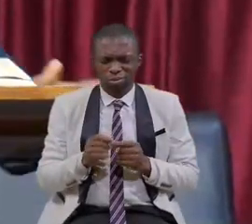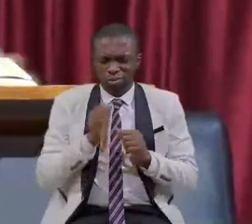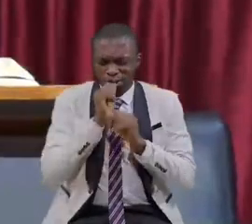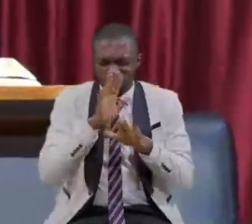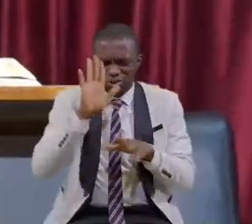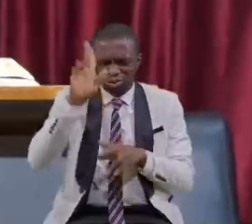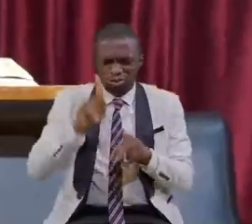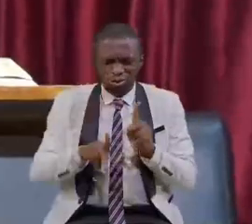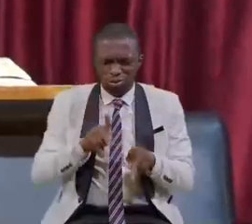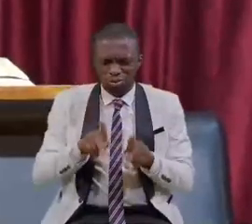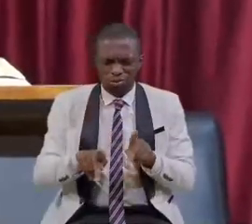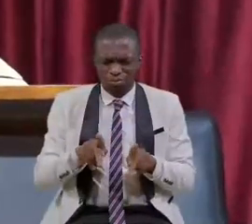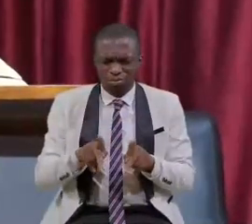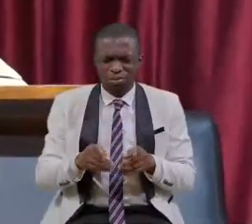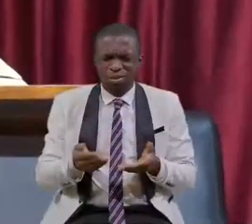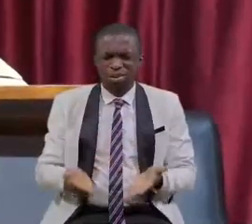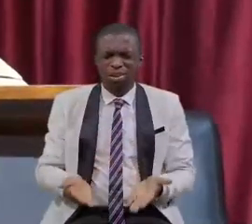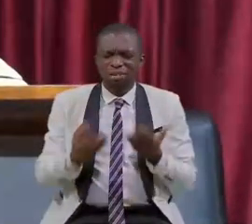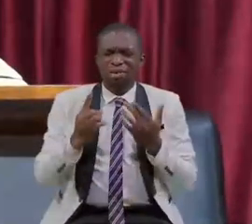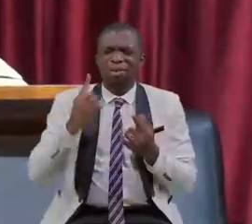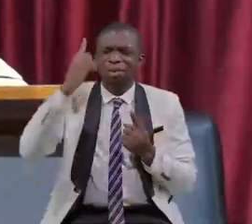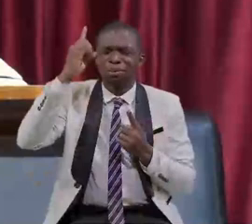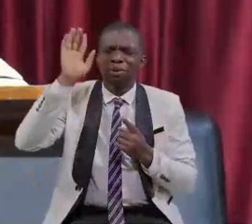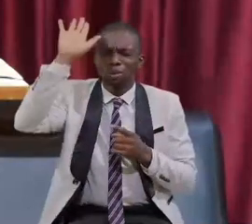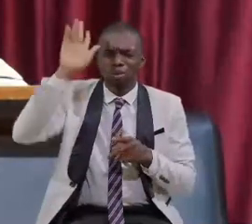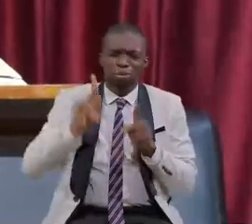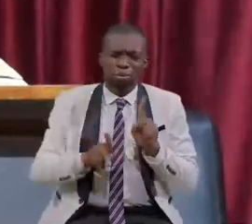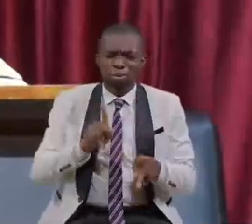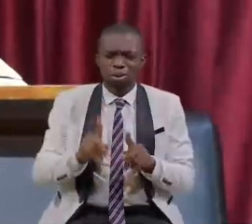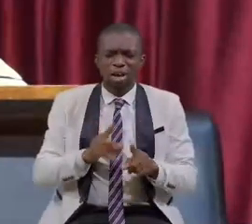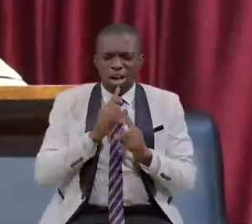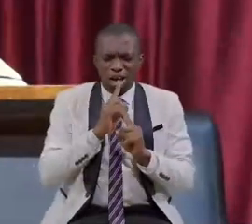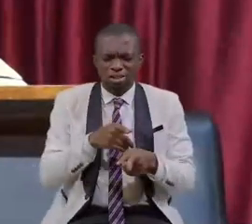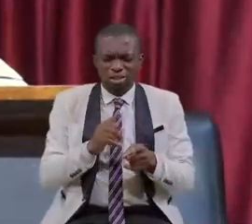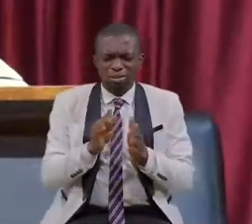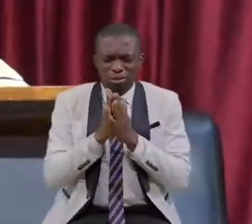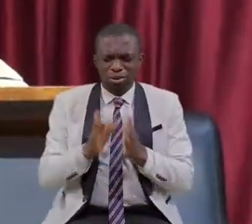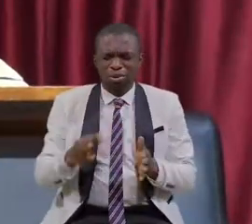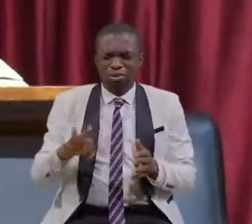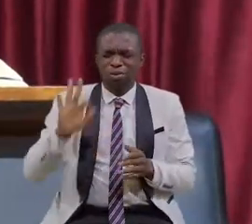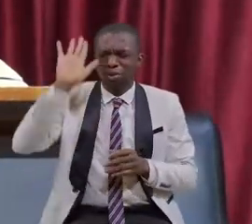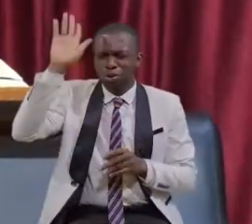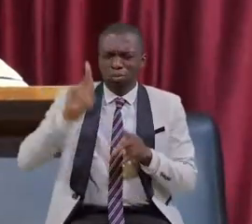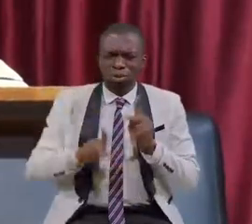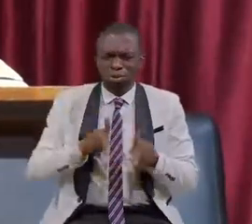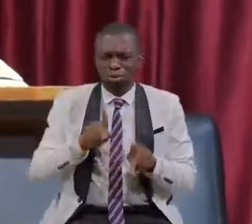peuple. Élève ton peuple. Exauce la prière de ton peuple.